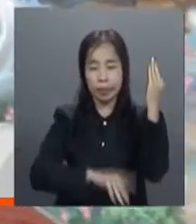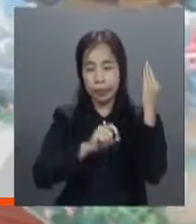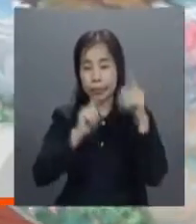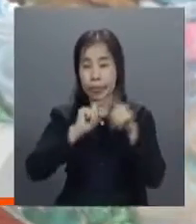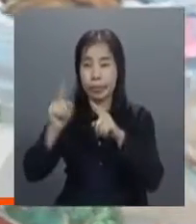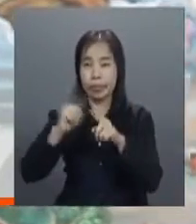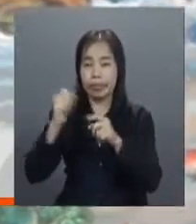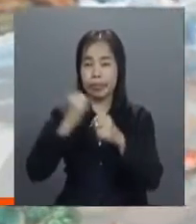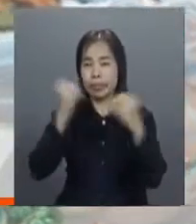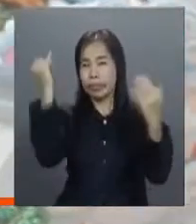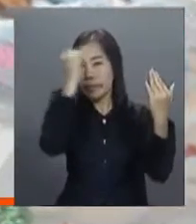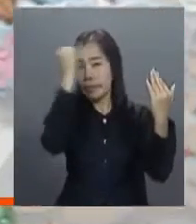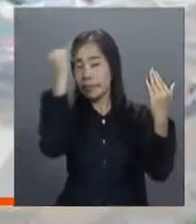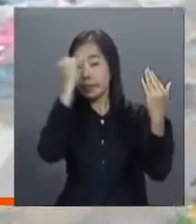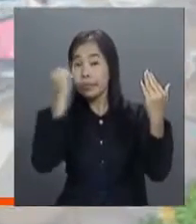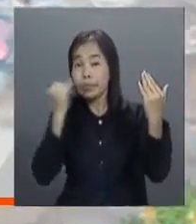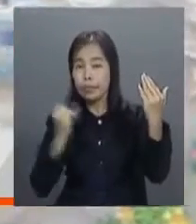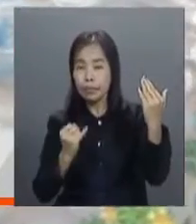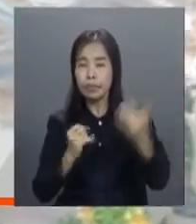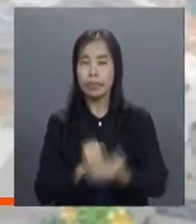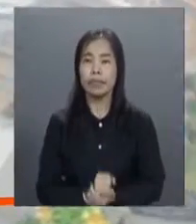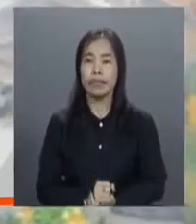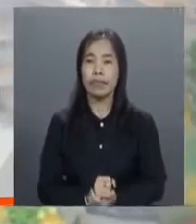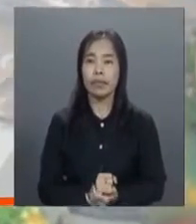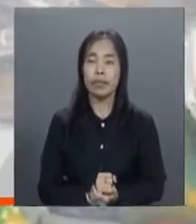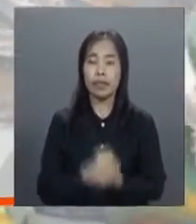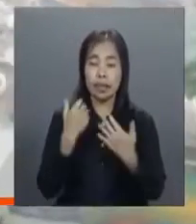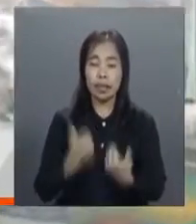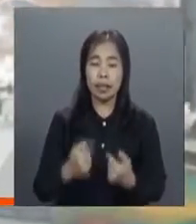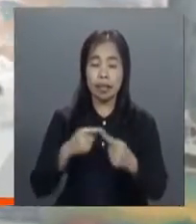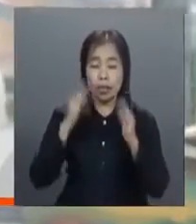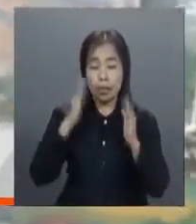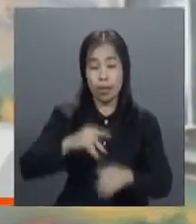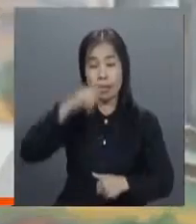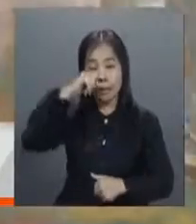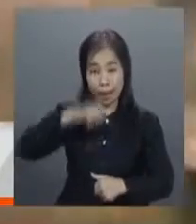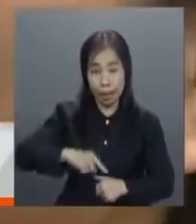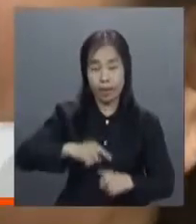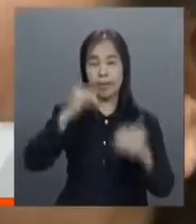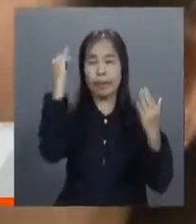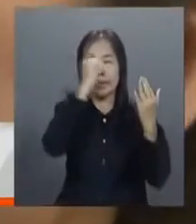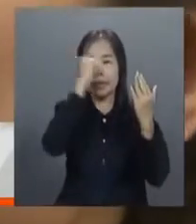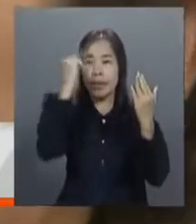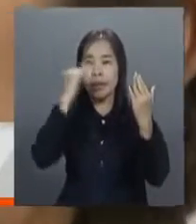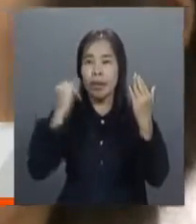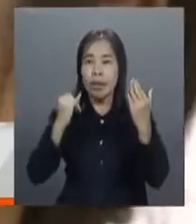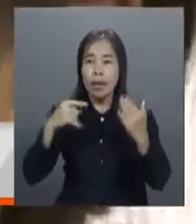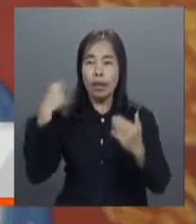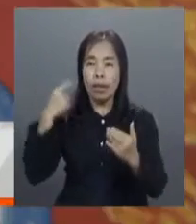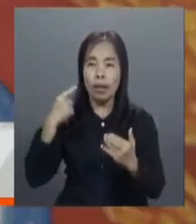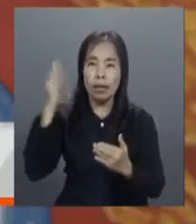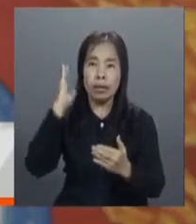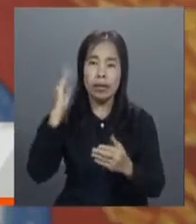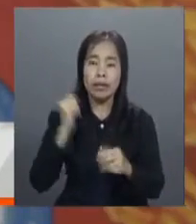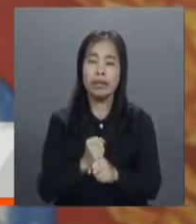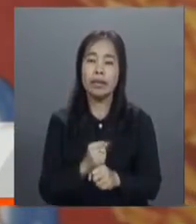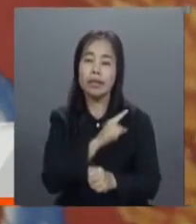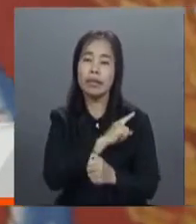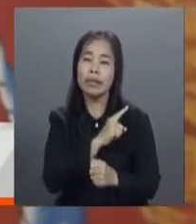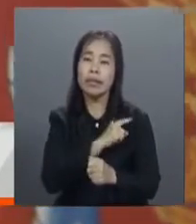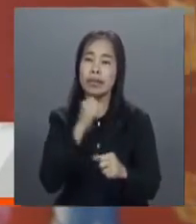ศิลปะไทยกว่า1ปีที่2ศิลปินไทยวาสนาศรีสังและกฤษณะชวนคุณากรล